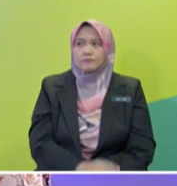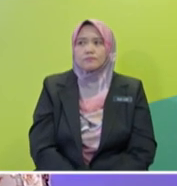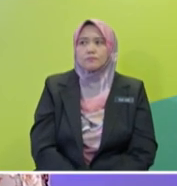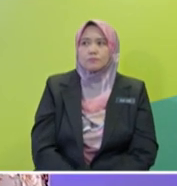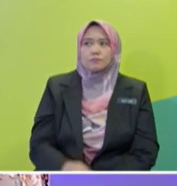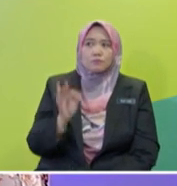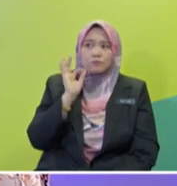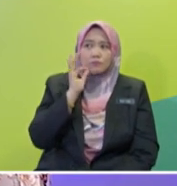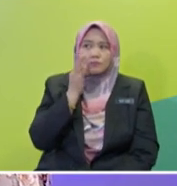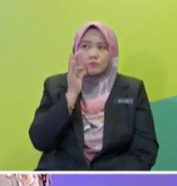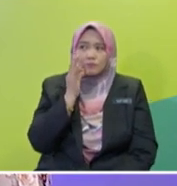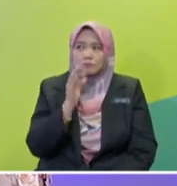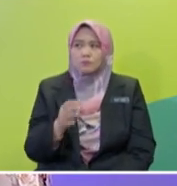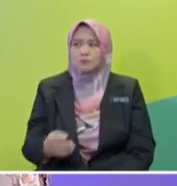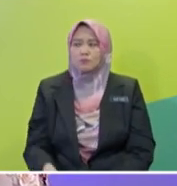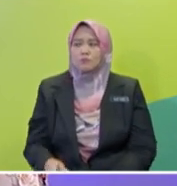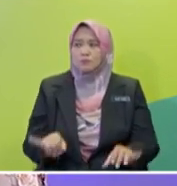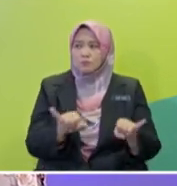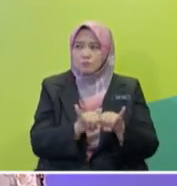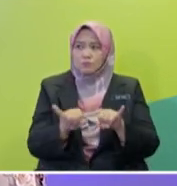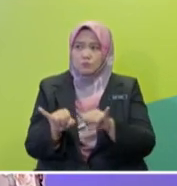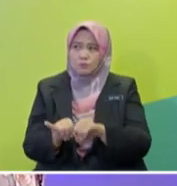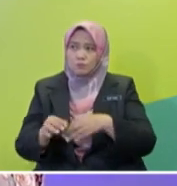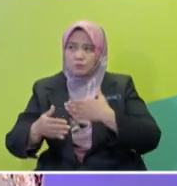kelebihan buah-buahan tempat